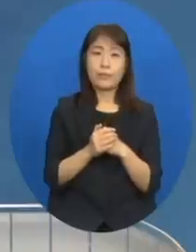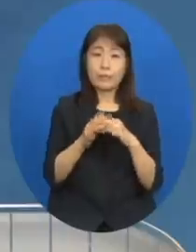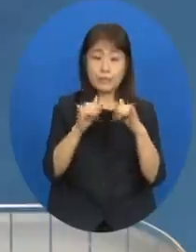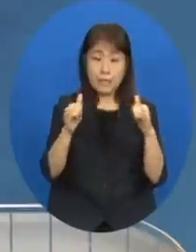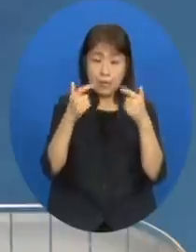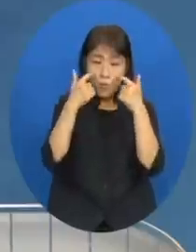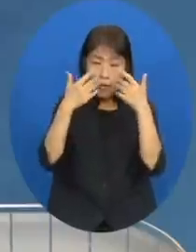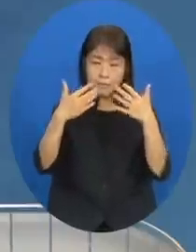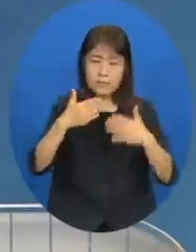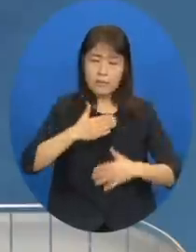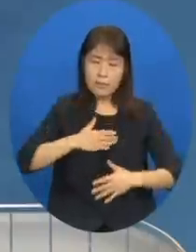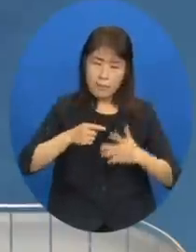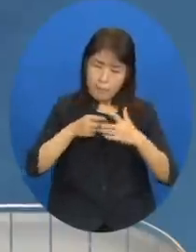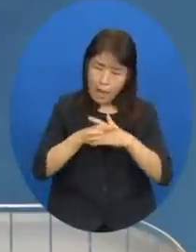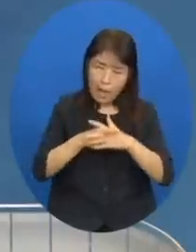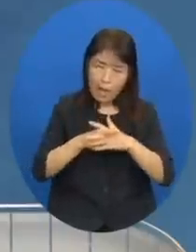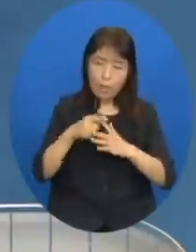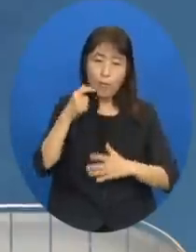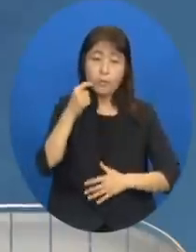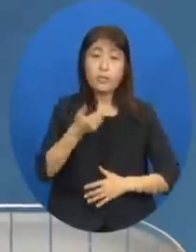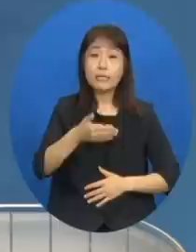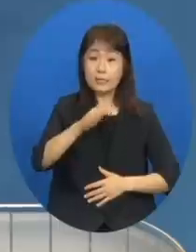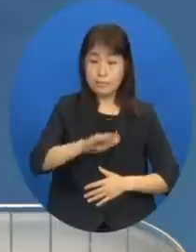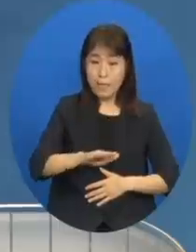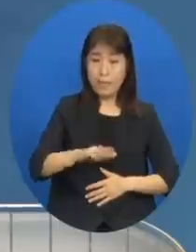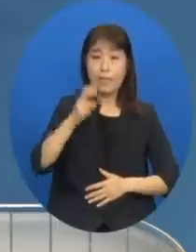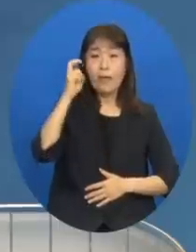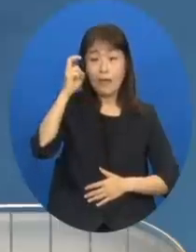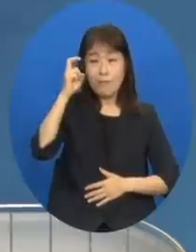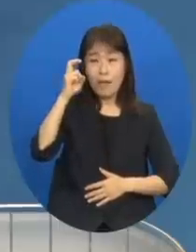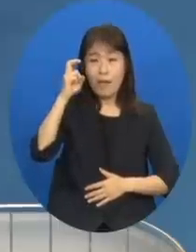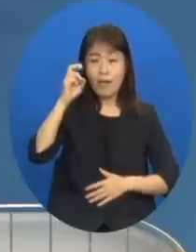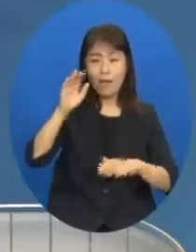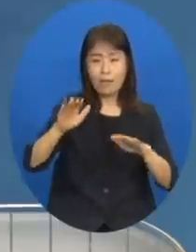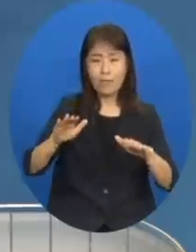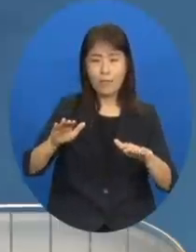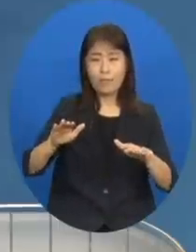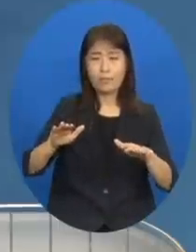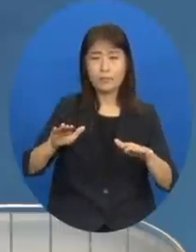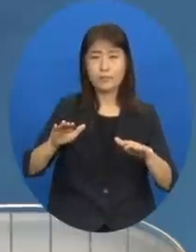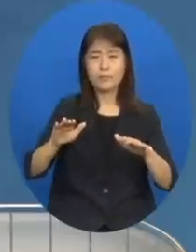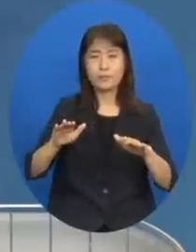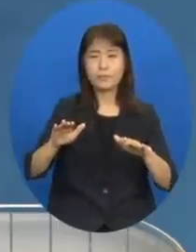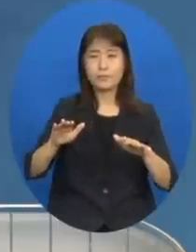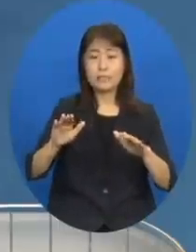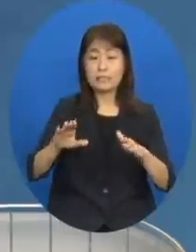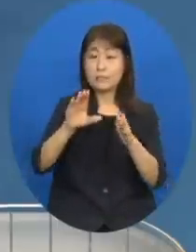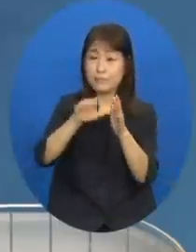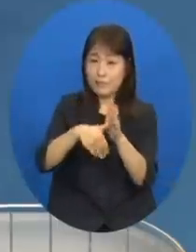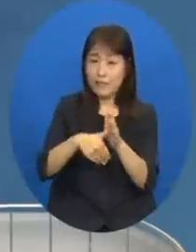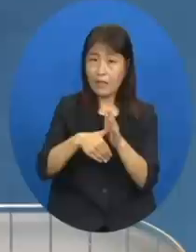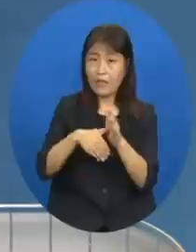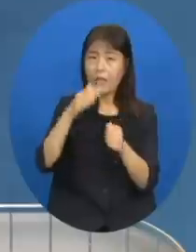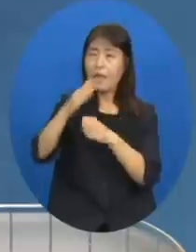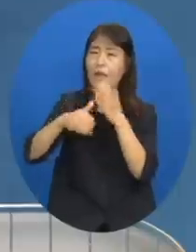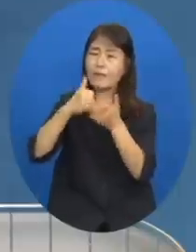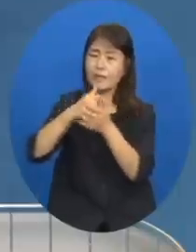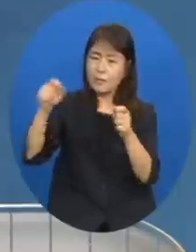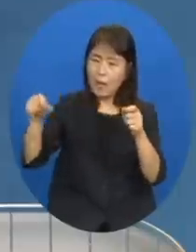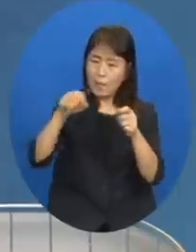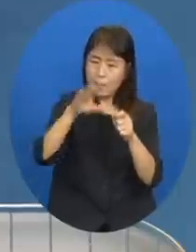정확하게 다 알 수 없으니까 그렇지만 아마이 시대에 가장 하나님 앞에 신실한